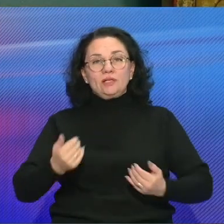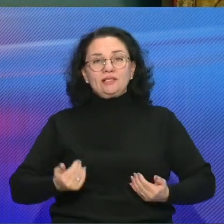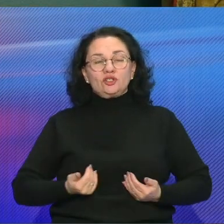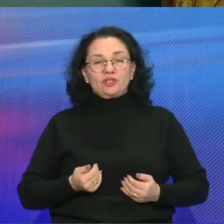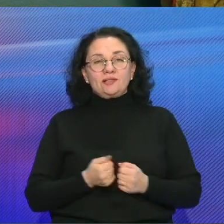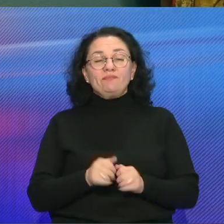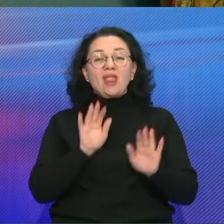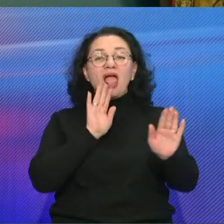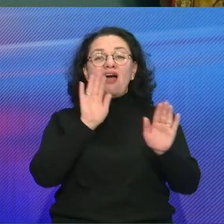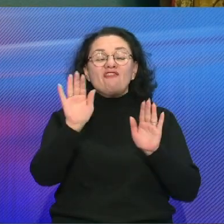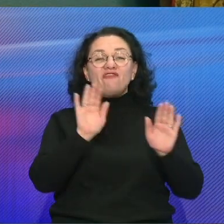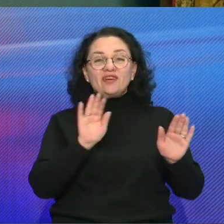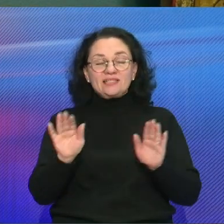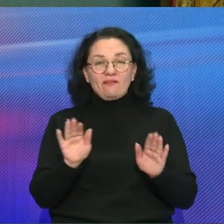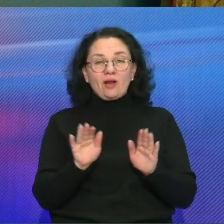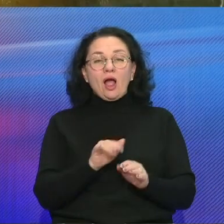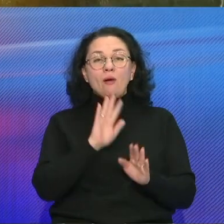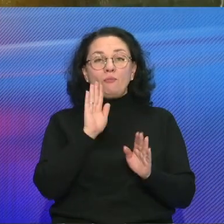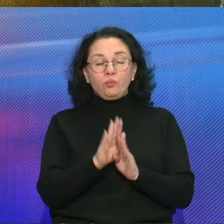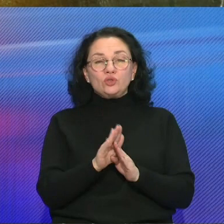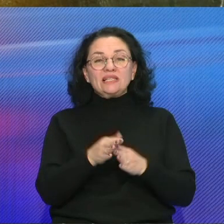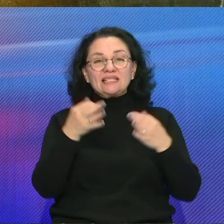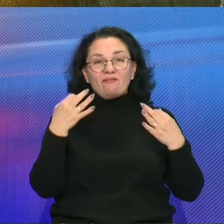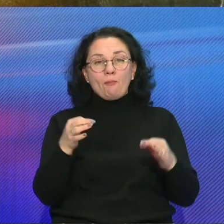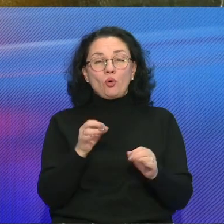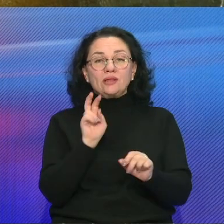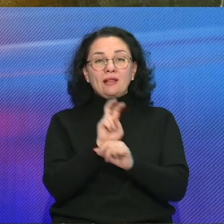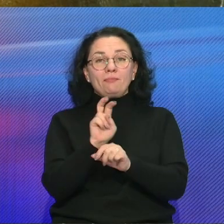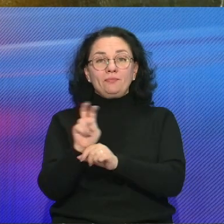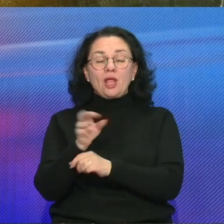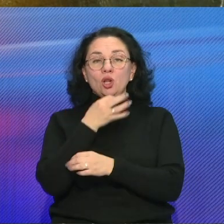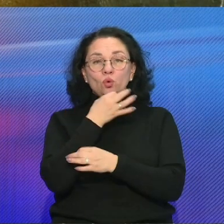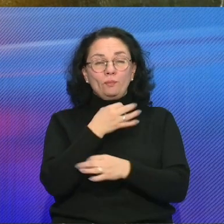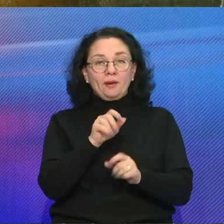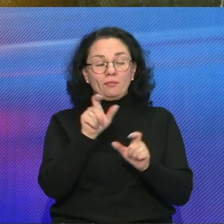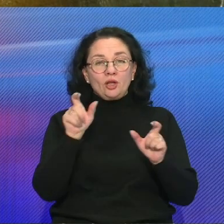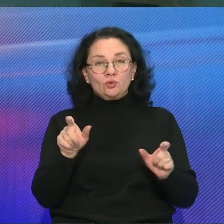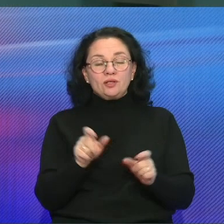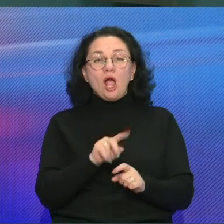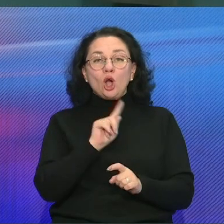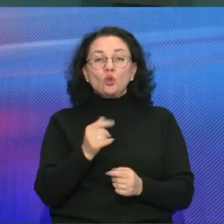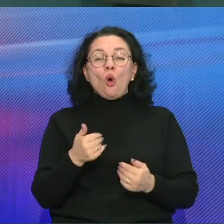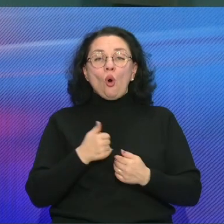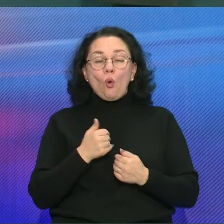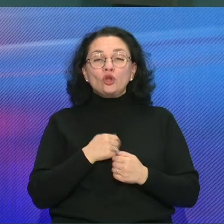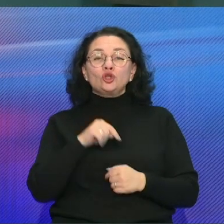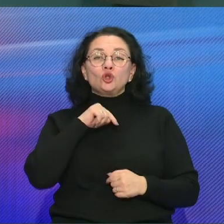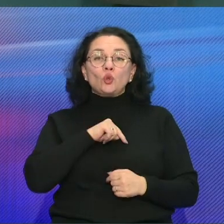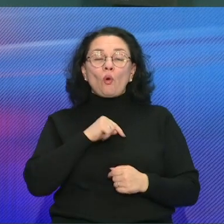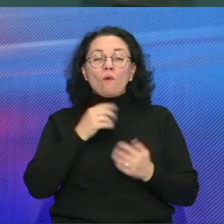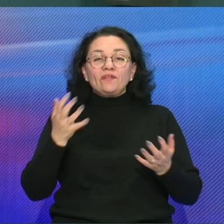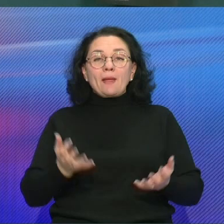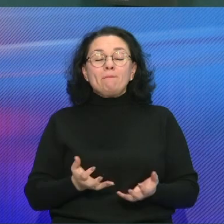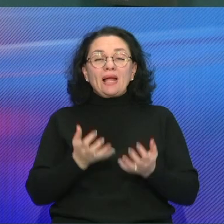аднаўлення. Выстава «Вернутая да жыцця» будзе карысна ўсім, але ў першую чаргу тым, хто адчувае патрэбу ў духоўнай падтрымцы. Ужо некалькі хвілін сярод